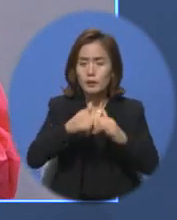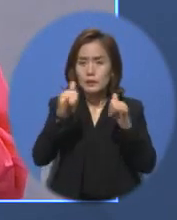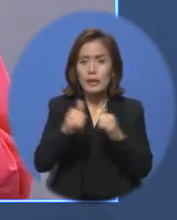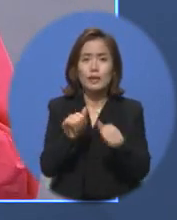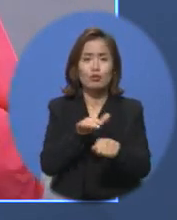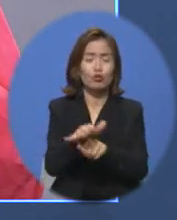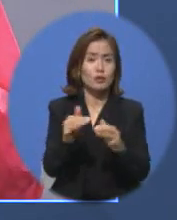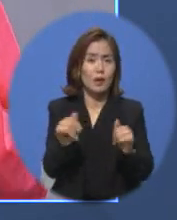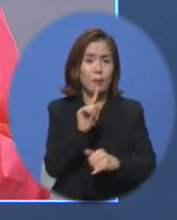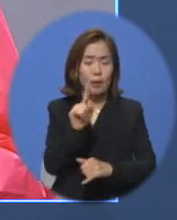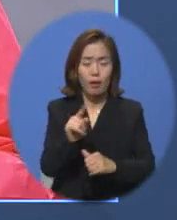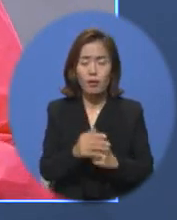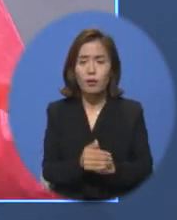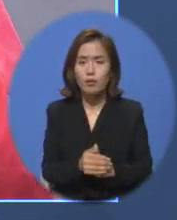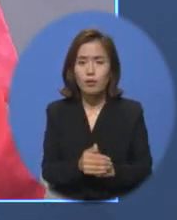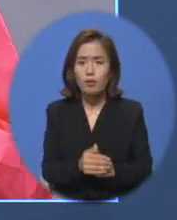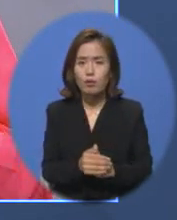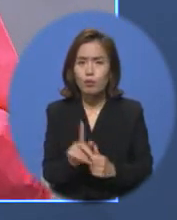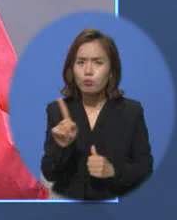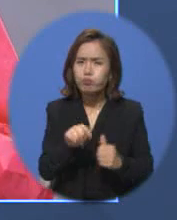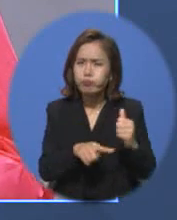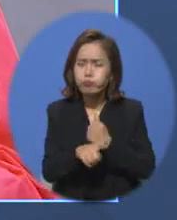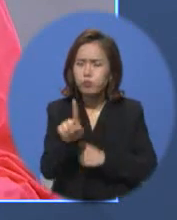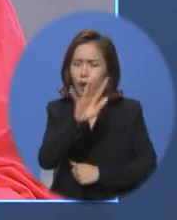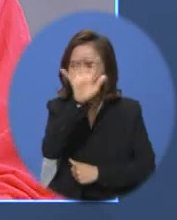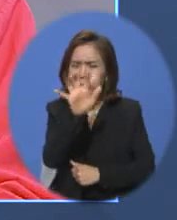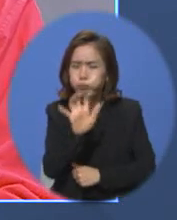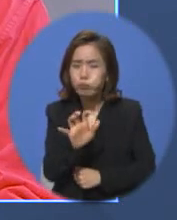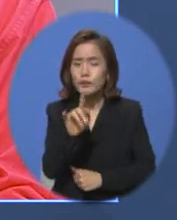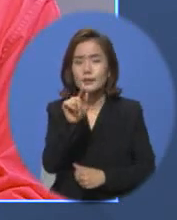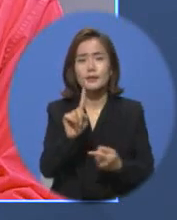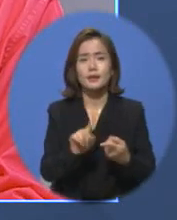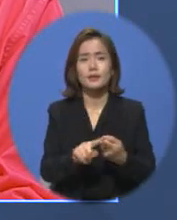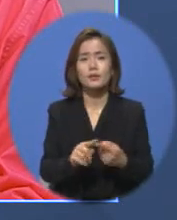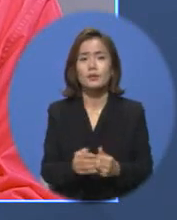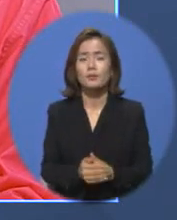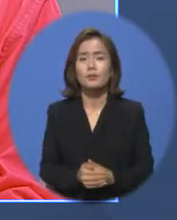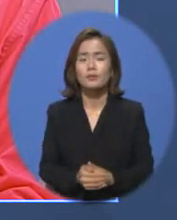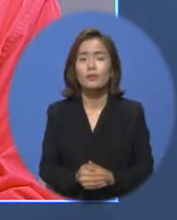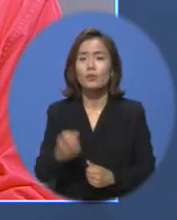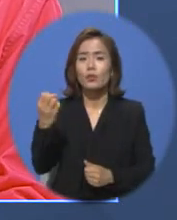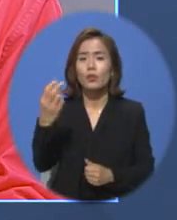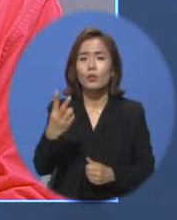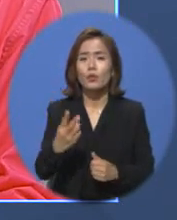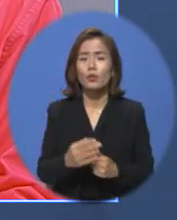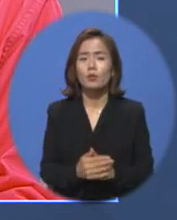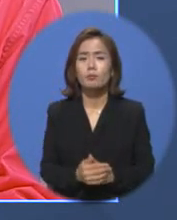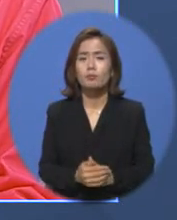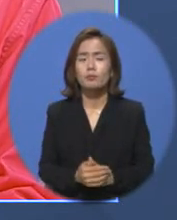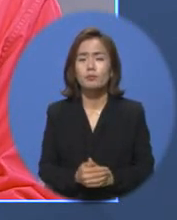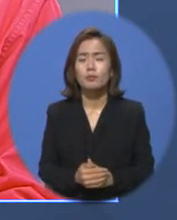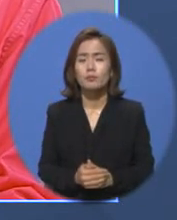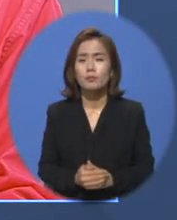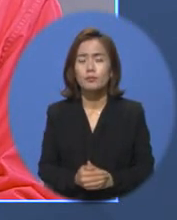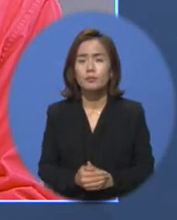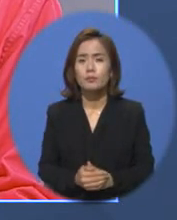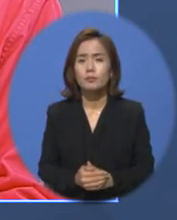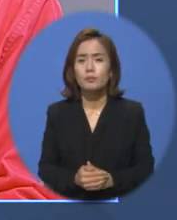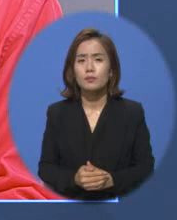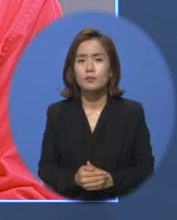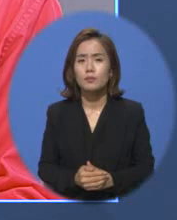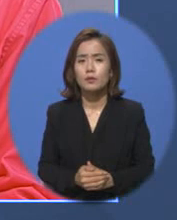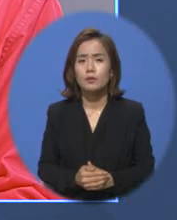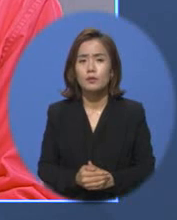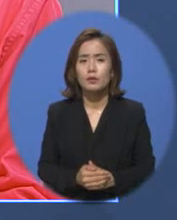주의자라고말했다.그래서우리는 현재그부분들에대해아는것이거의없습니다. 그렇다면그것은무엇일까